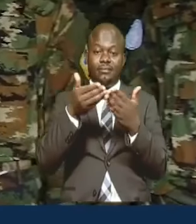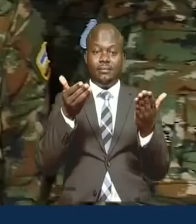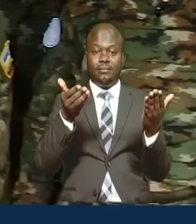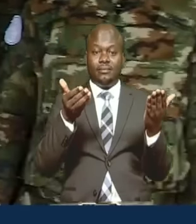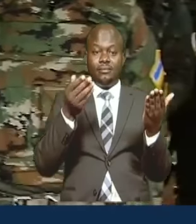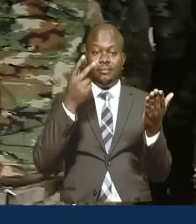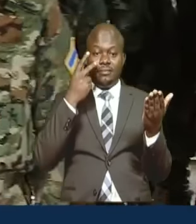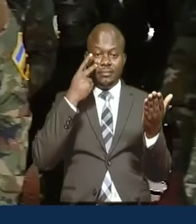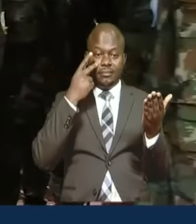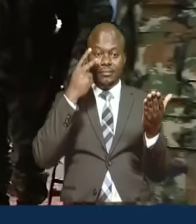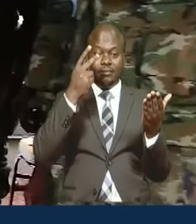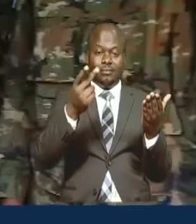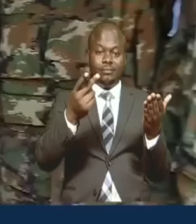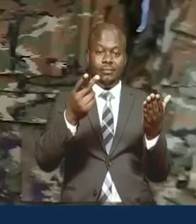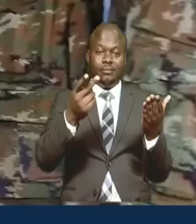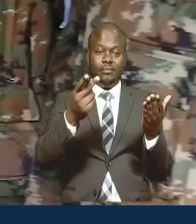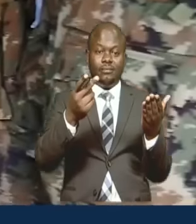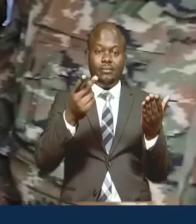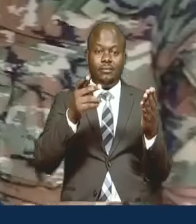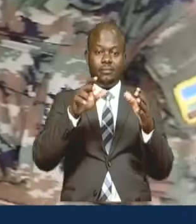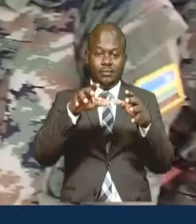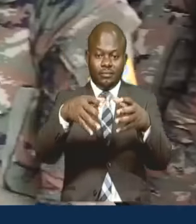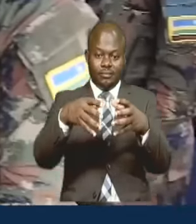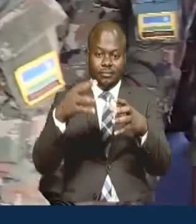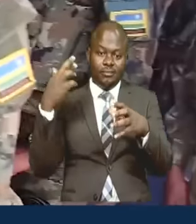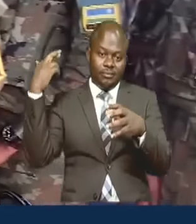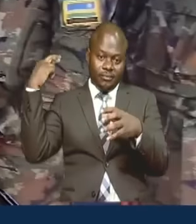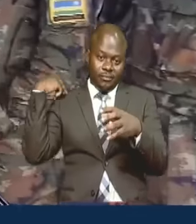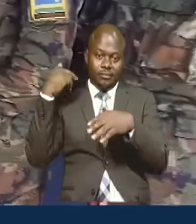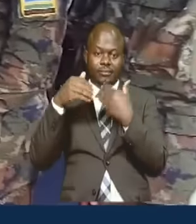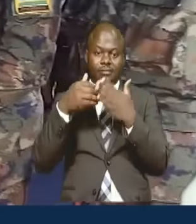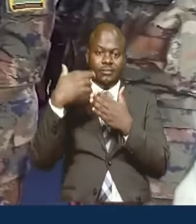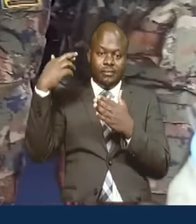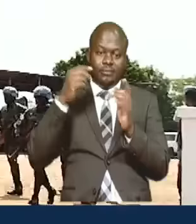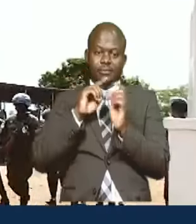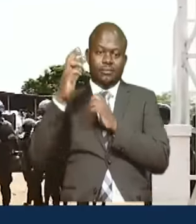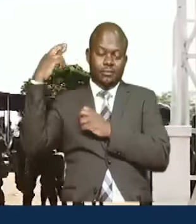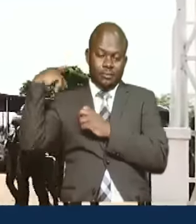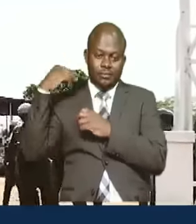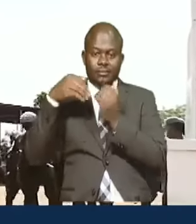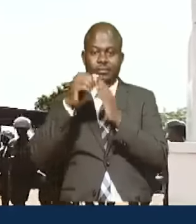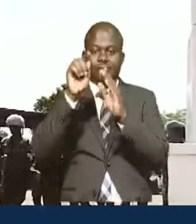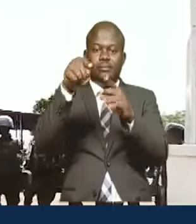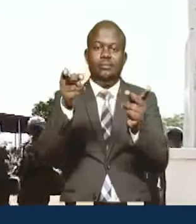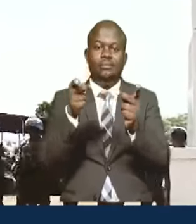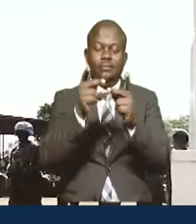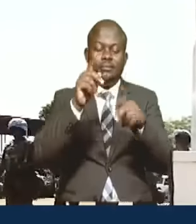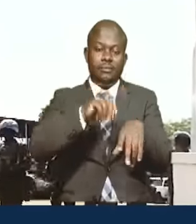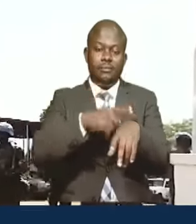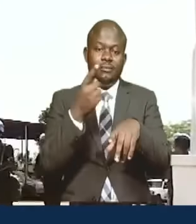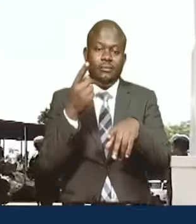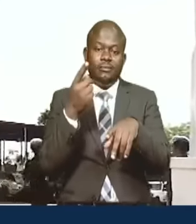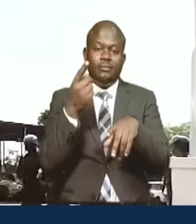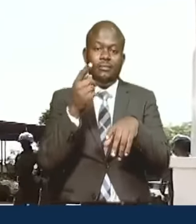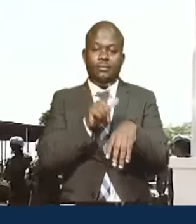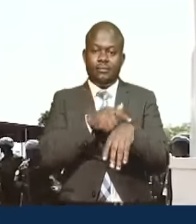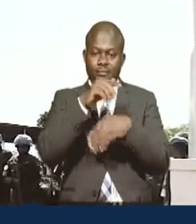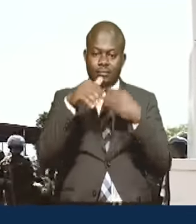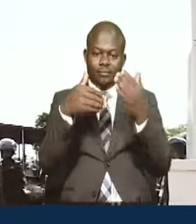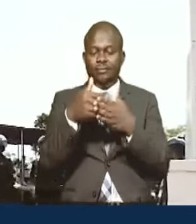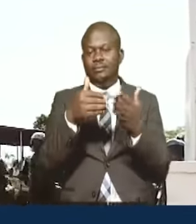mubona baraziranga mubona ni umutwe ushinzwe n'ingabo zishinzwe kujya gutabara igihe icyo ari cyo